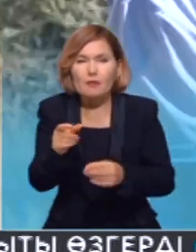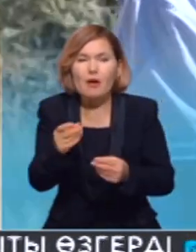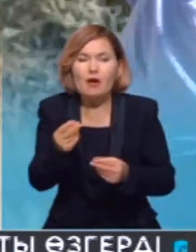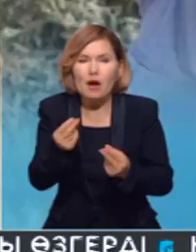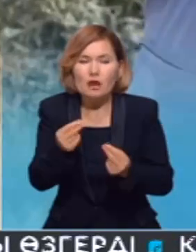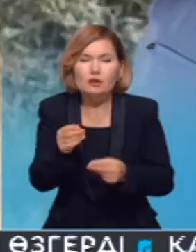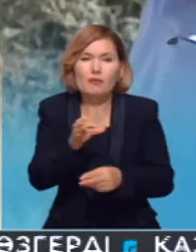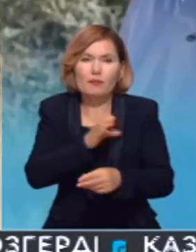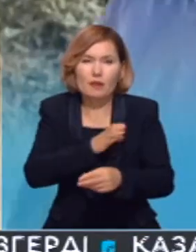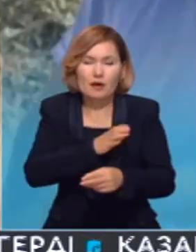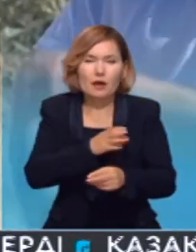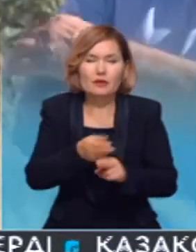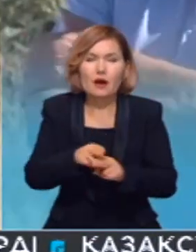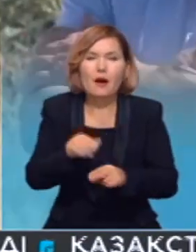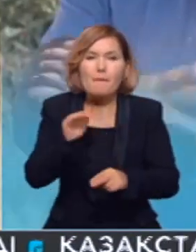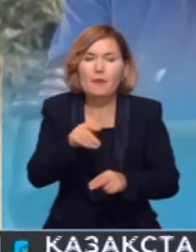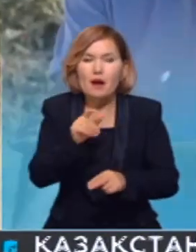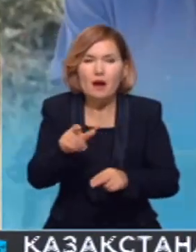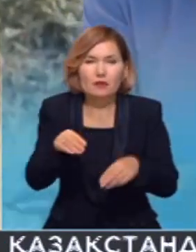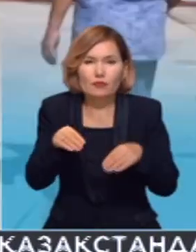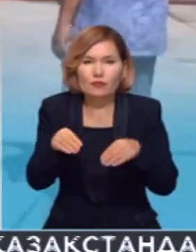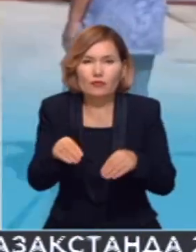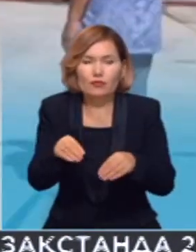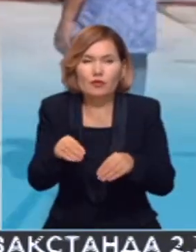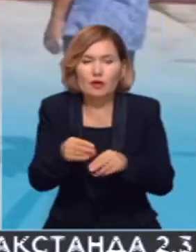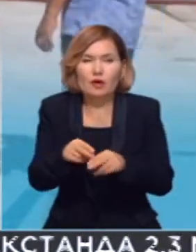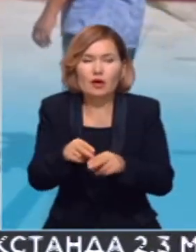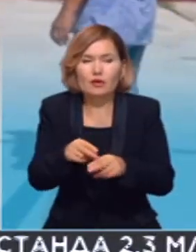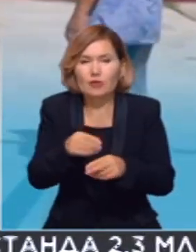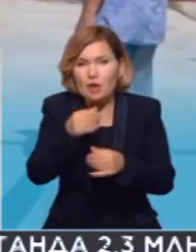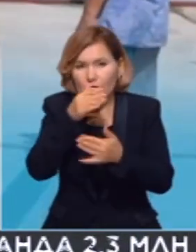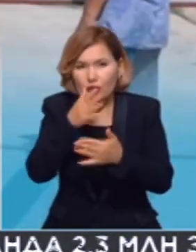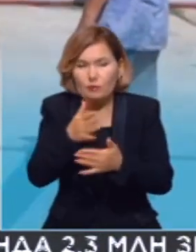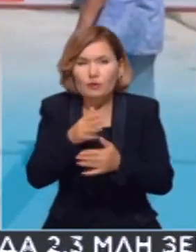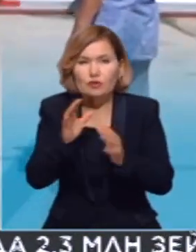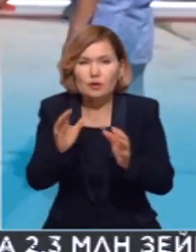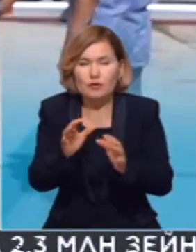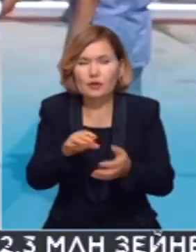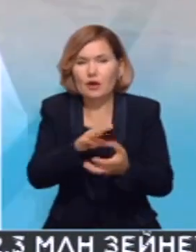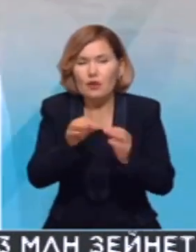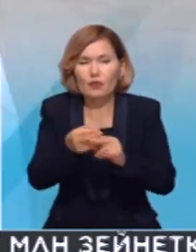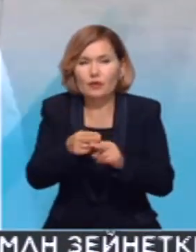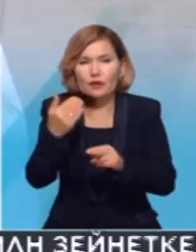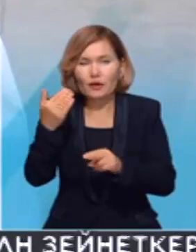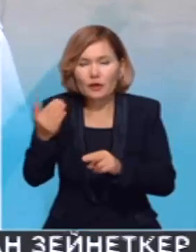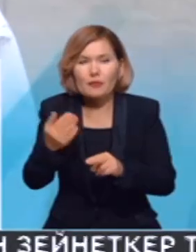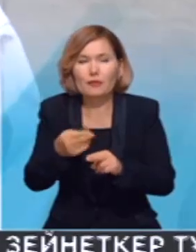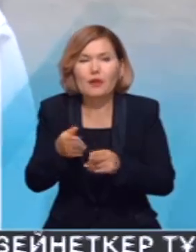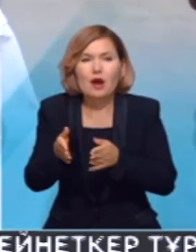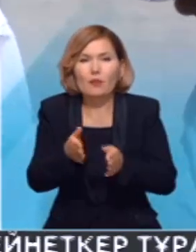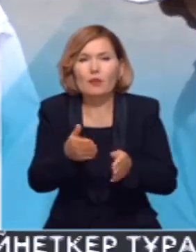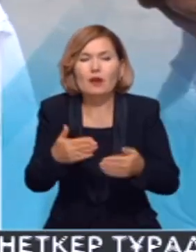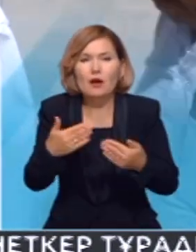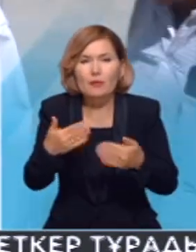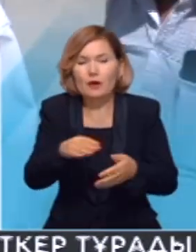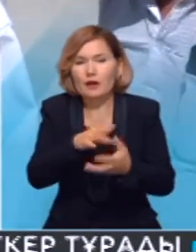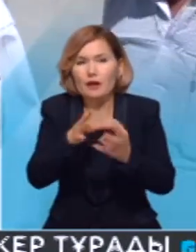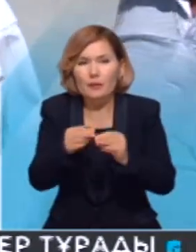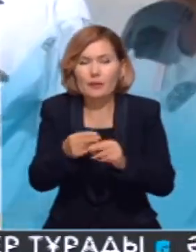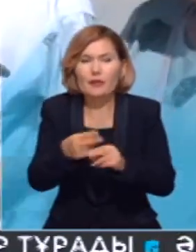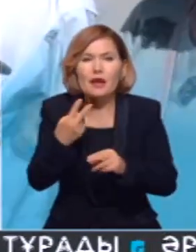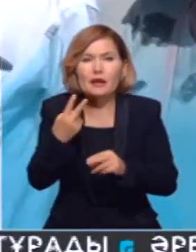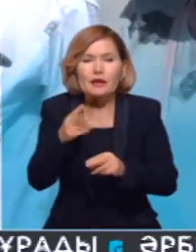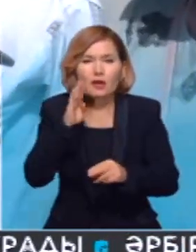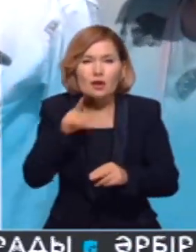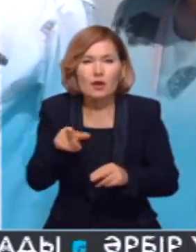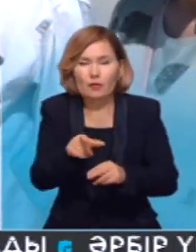адамдар суды кесірінен ештеңе жұмыс істемей жатыр. Ашуға булыққан халық бүгін демалыс аймағына бар, бұлақтардың көзін ашумен екі